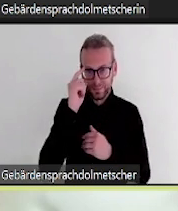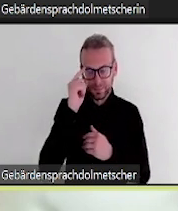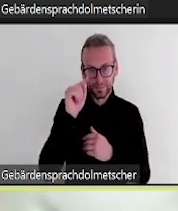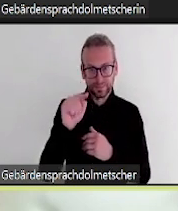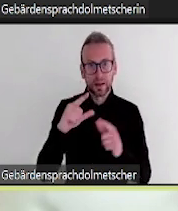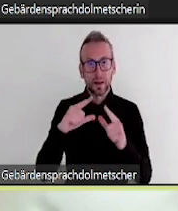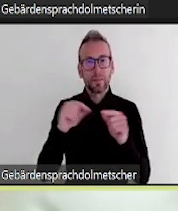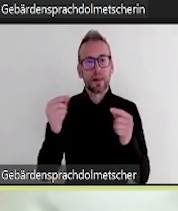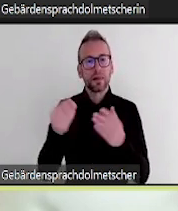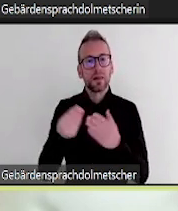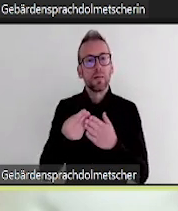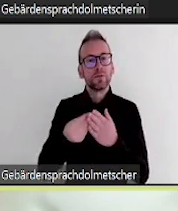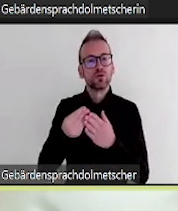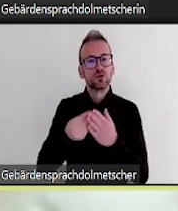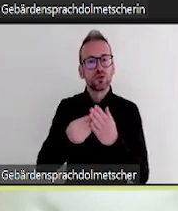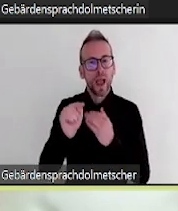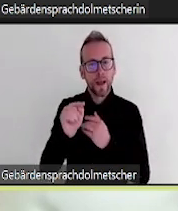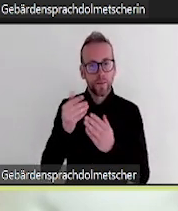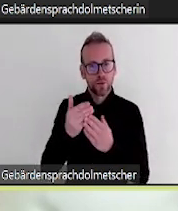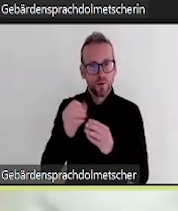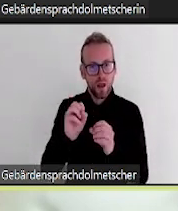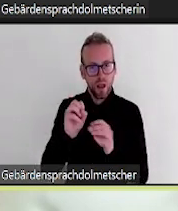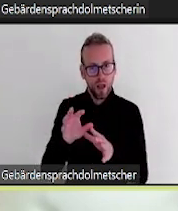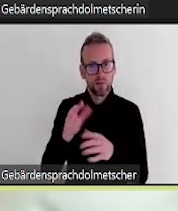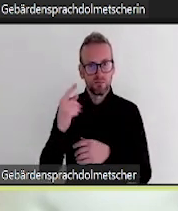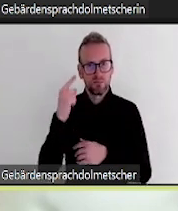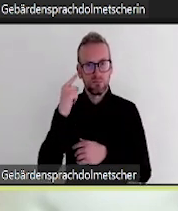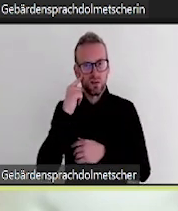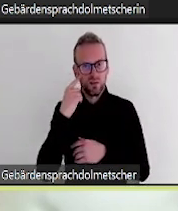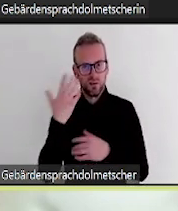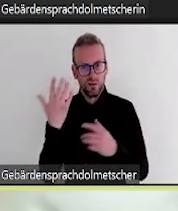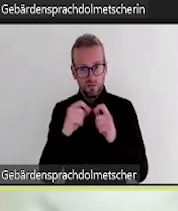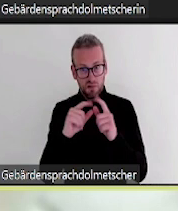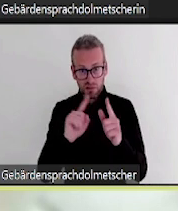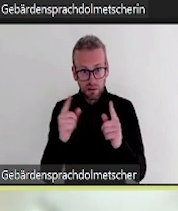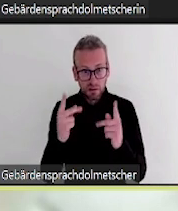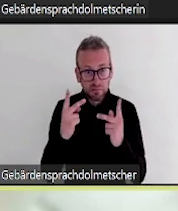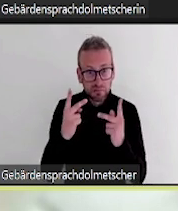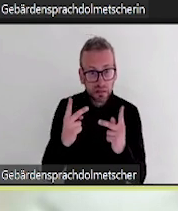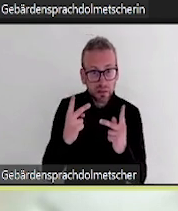hält man eben Menschen mit Sehbeeinträchtigungen, mit Blindheit viele